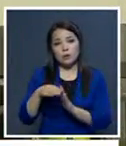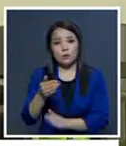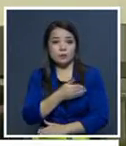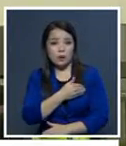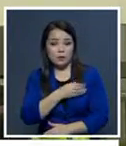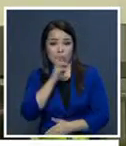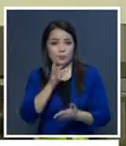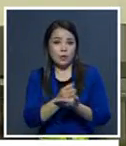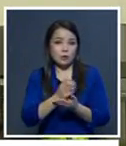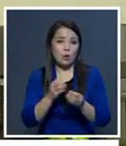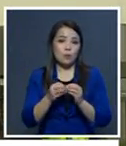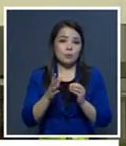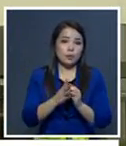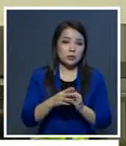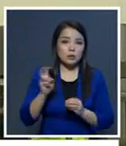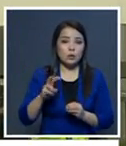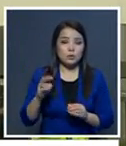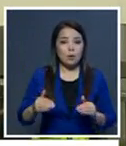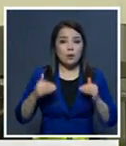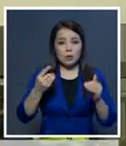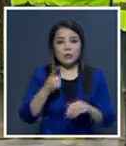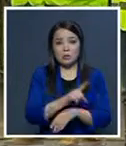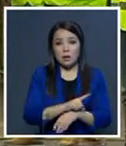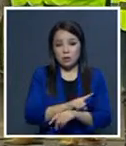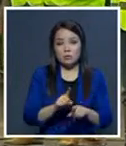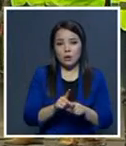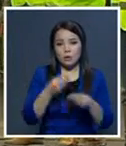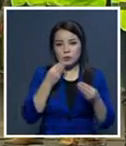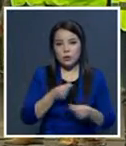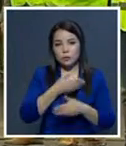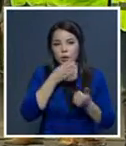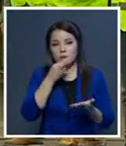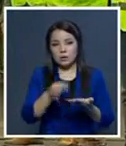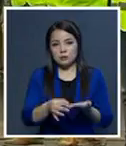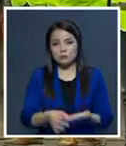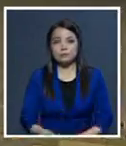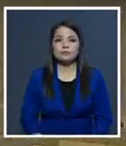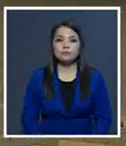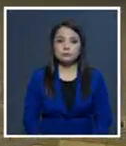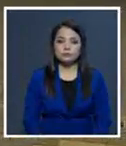жалақы сағатына $15 көтерілсе де, жұмысшылардың оған көңілі толмай отыр.